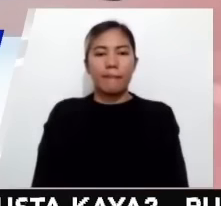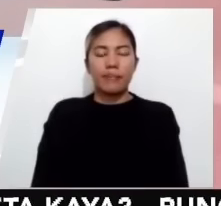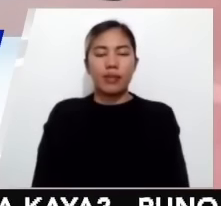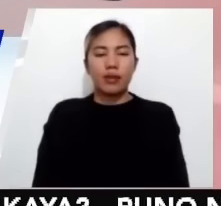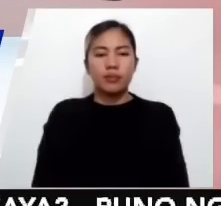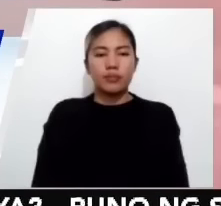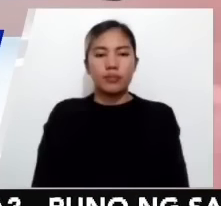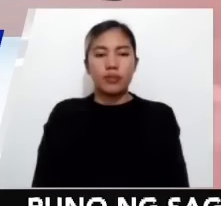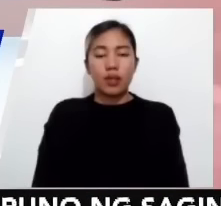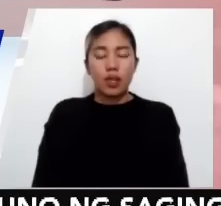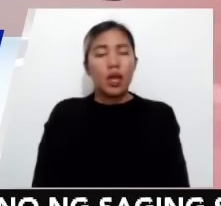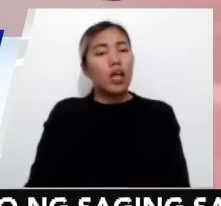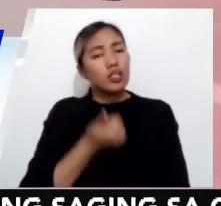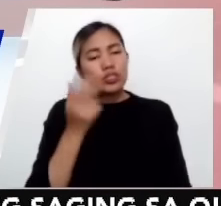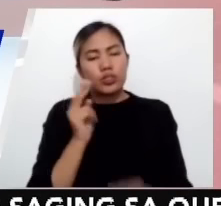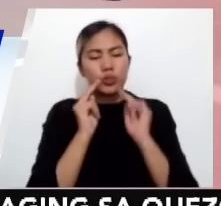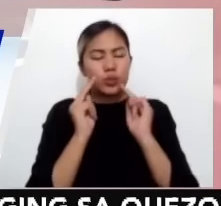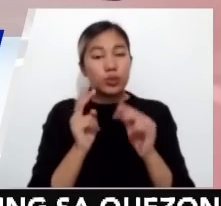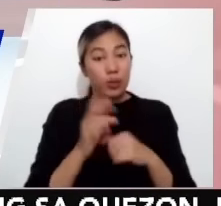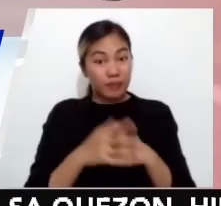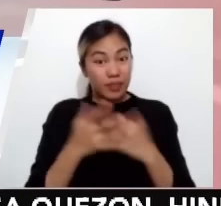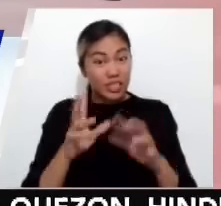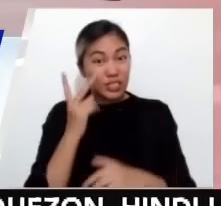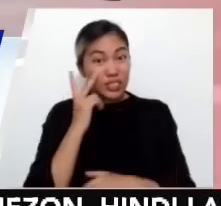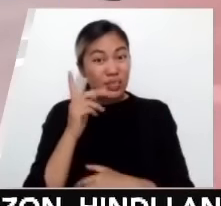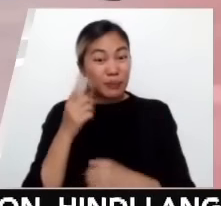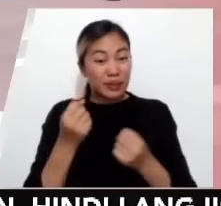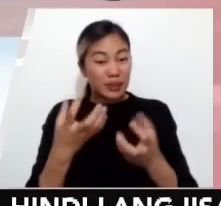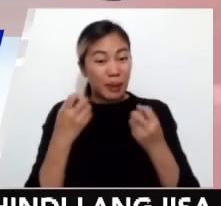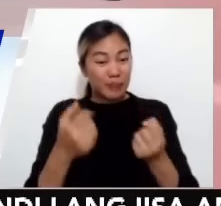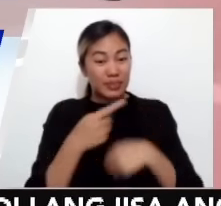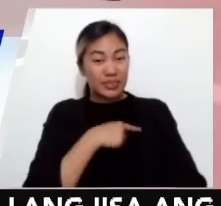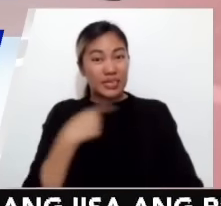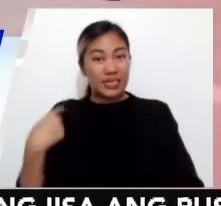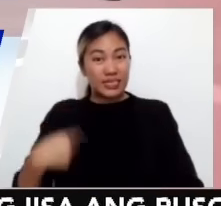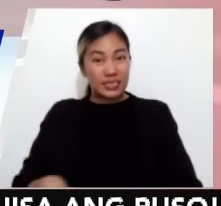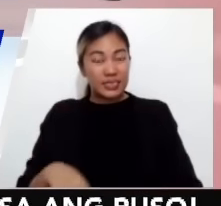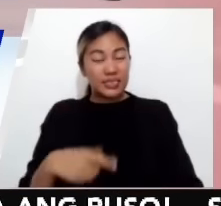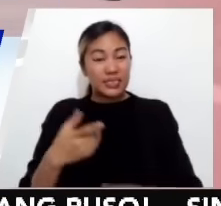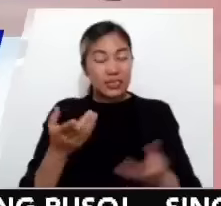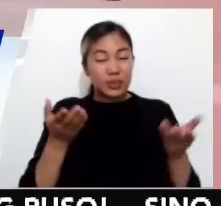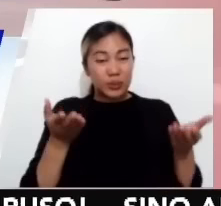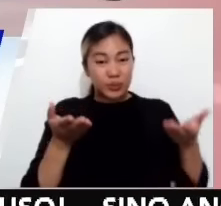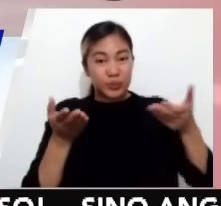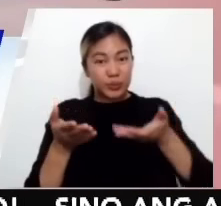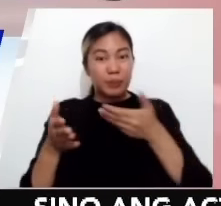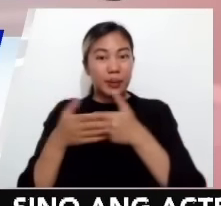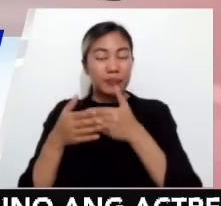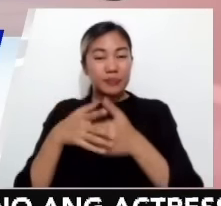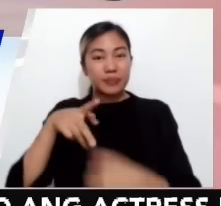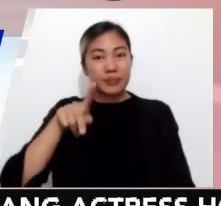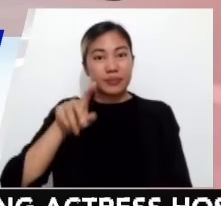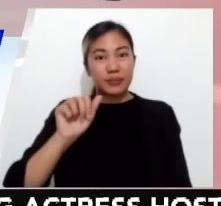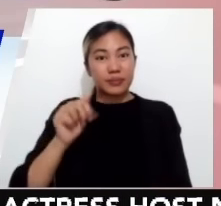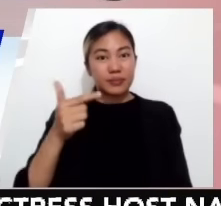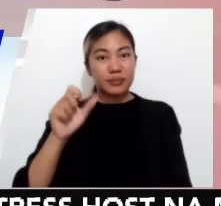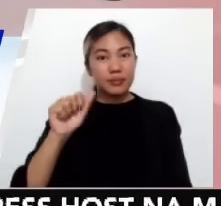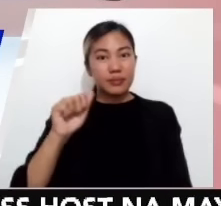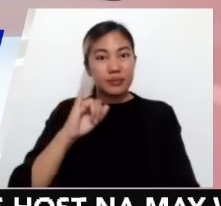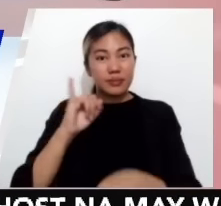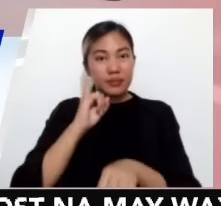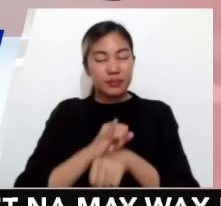na malapit po sa Pag-asa Island? Sir, ang atin pong Philippine Navy and ang atin pong mga